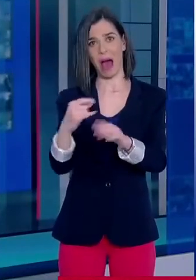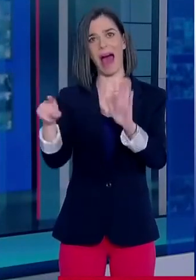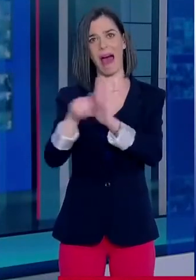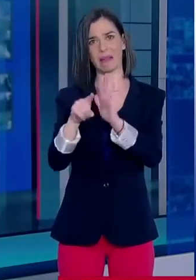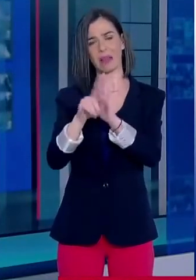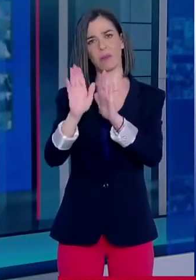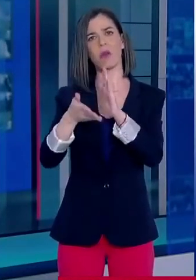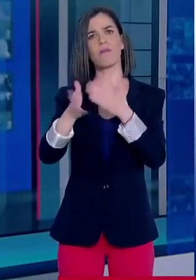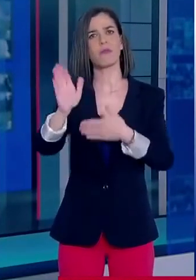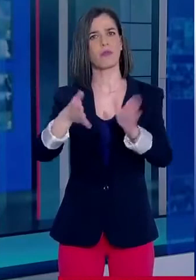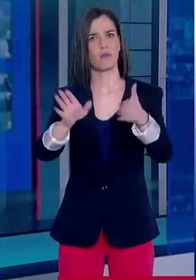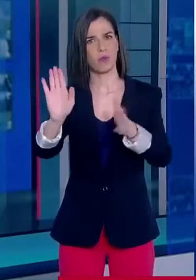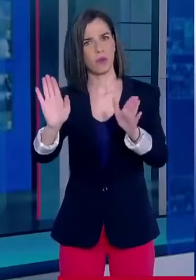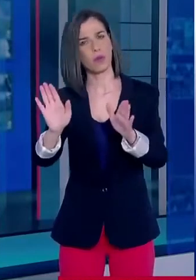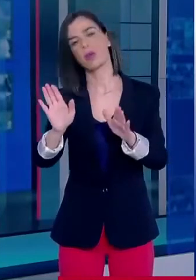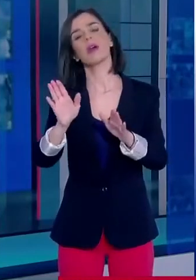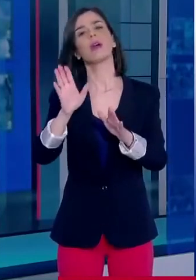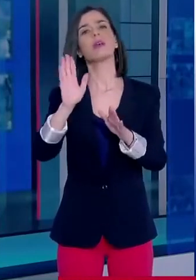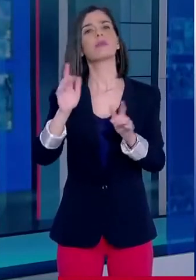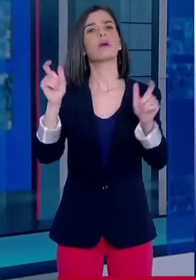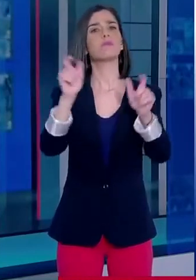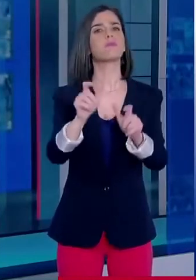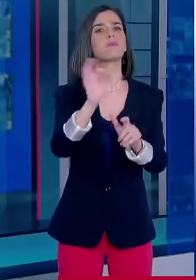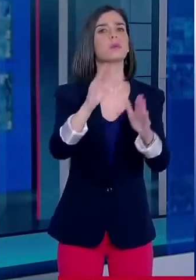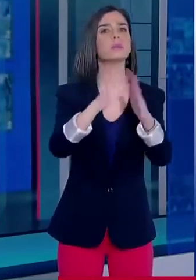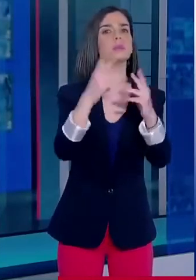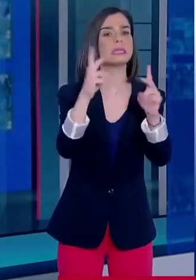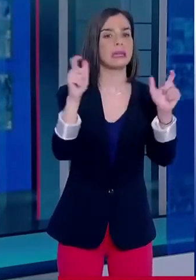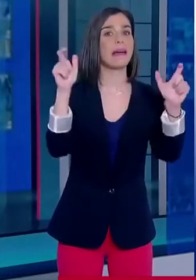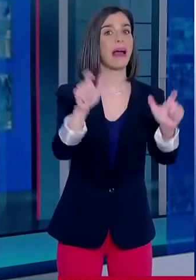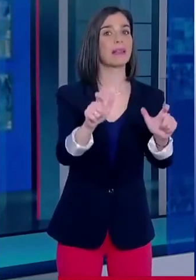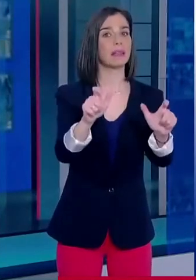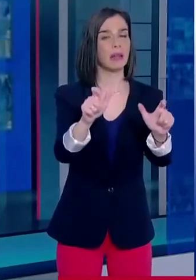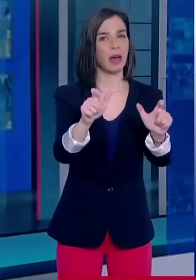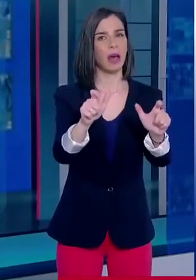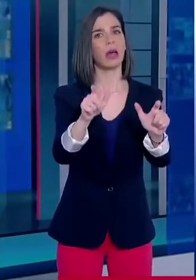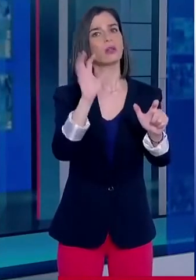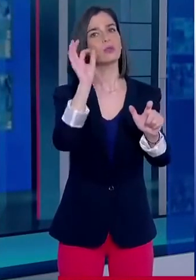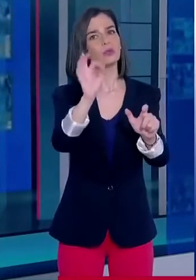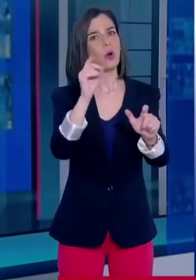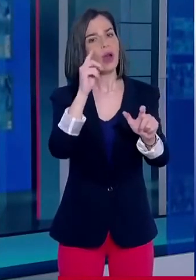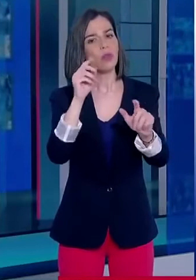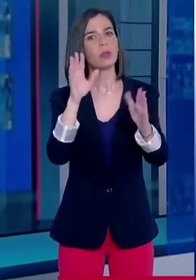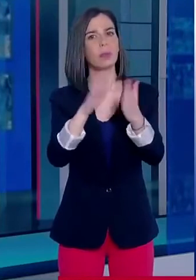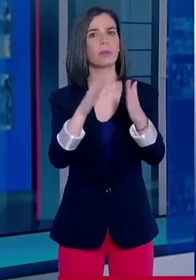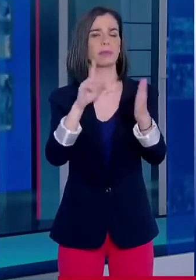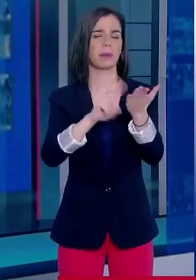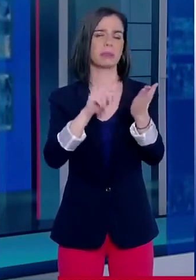τα ξενοδοχεία φιλοξενίας τους και να ολοκληρώσουν την καραντίνα τους στα σπίτια, όπου και ελέγχονται ως προς την τήρηση του κατοίκων περιορισμού